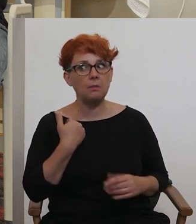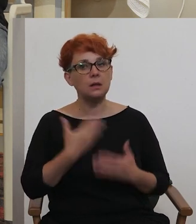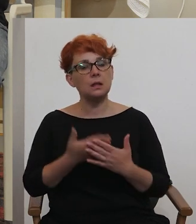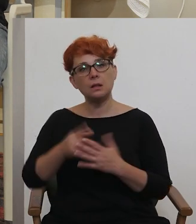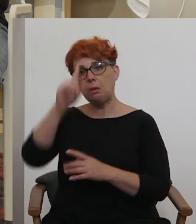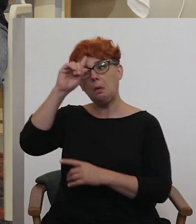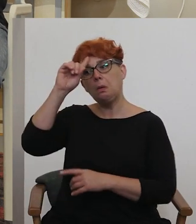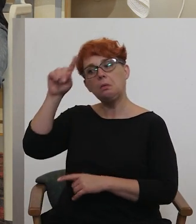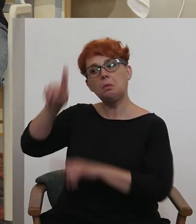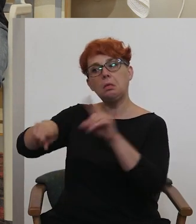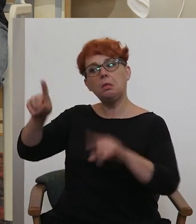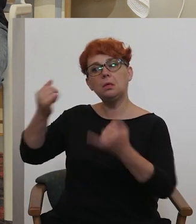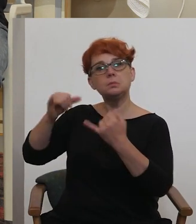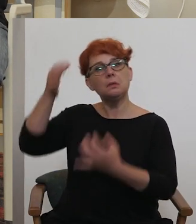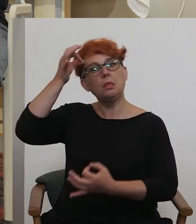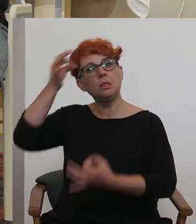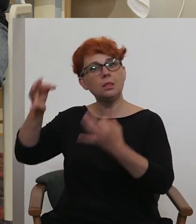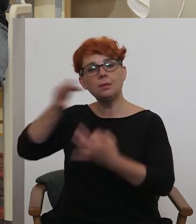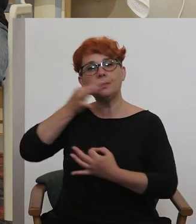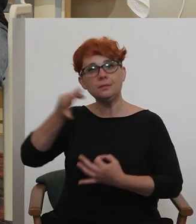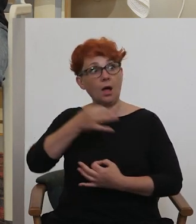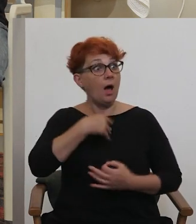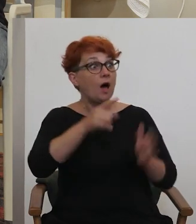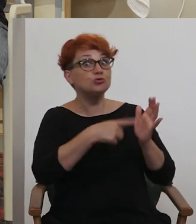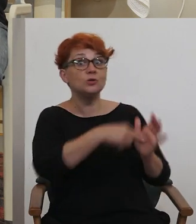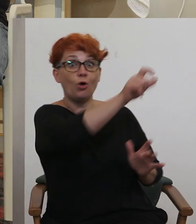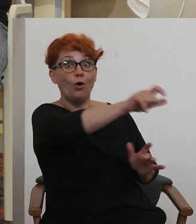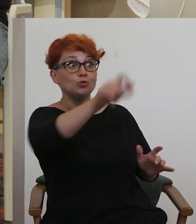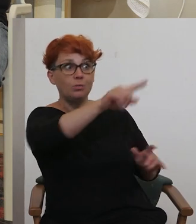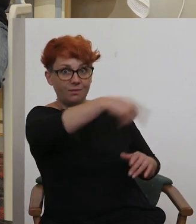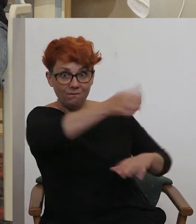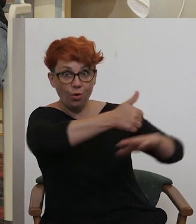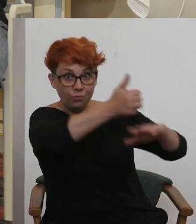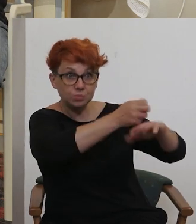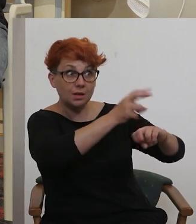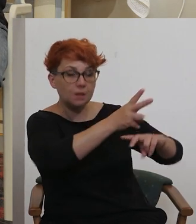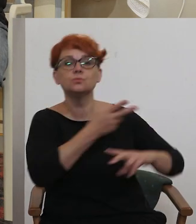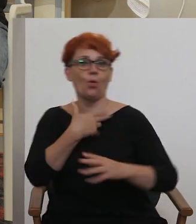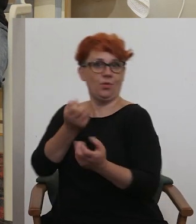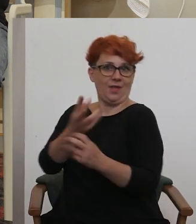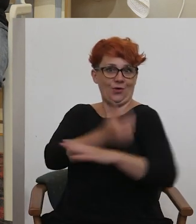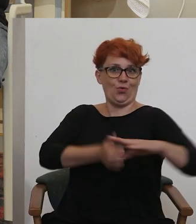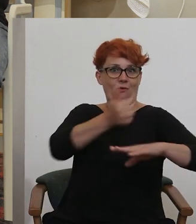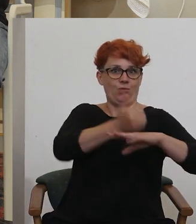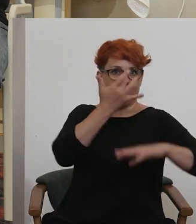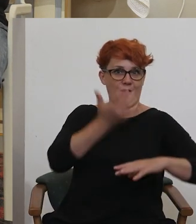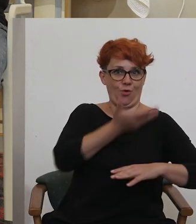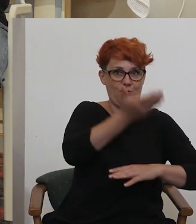różne pytania, i różne wątpliwości. I często są dowódcami. Tak, i przede wszystkim są dowódcami,